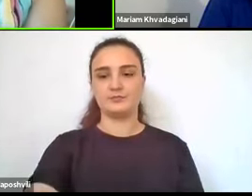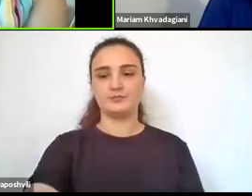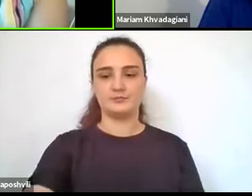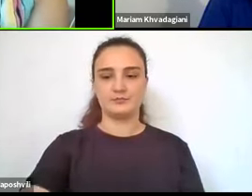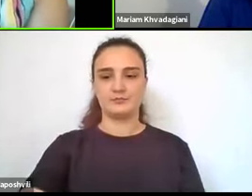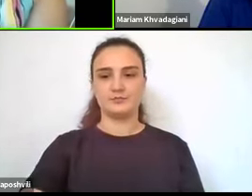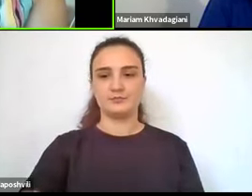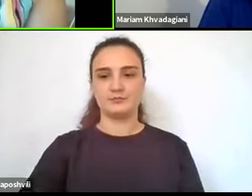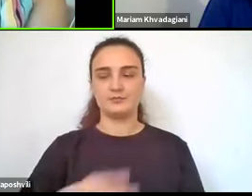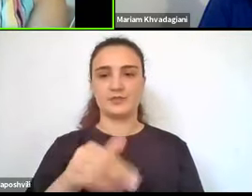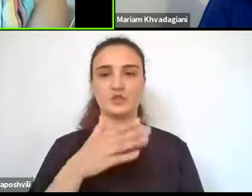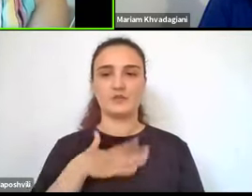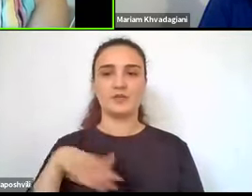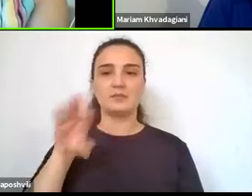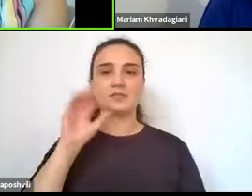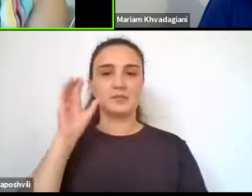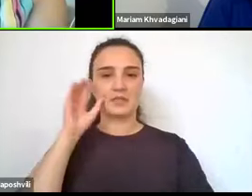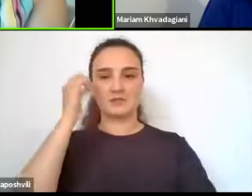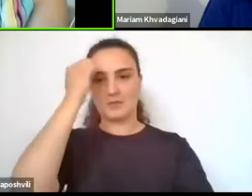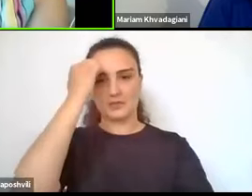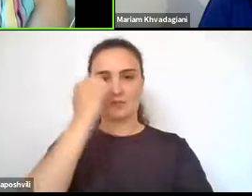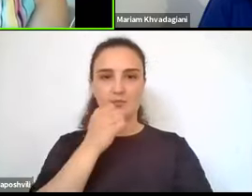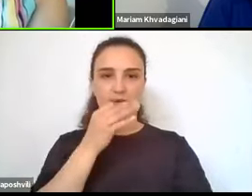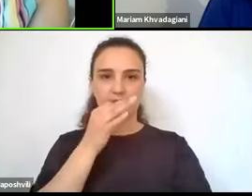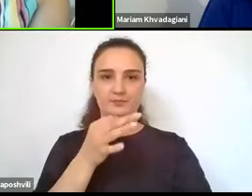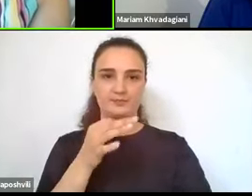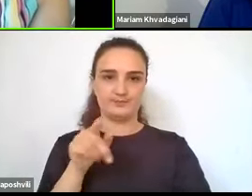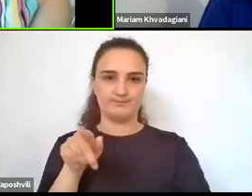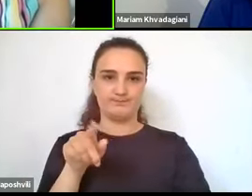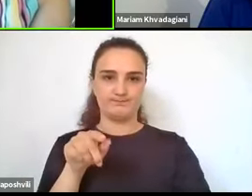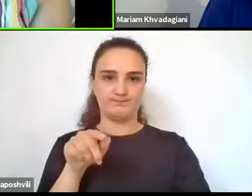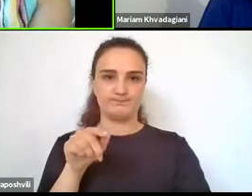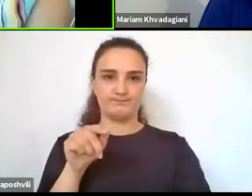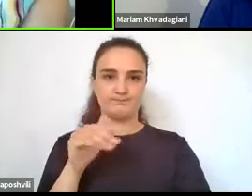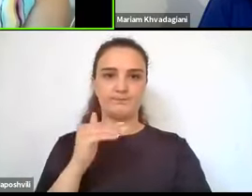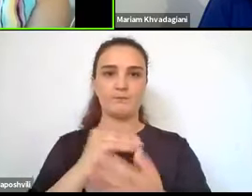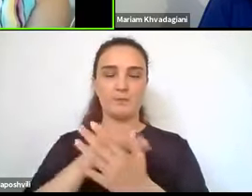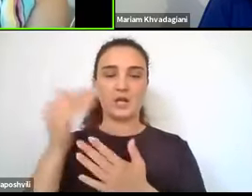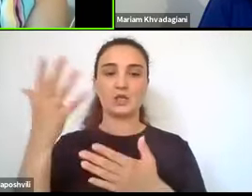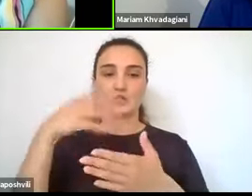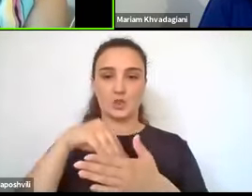და ჩვენ მსმენელს მინდა მადლობა გადავხადო, საკმაოდ ესეთი მაღალი ჩართულობა იყო.